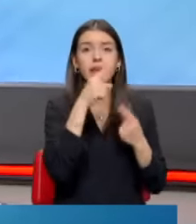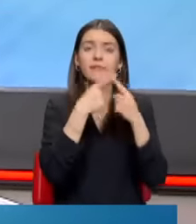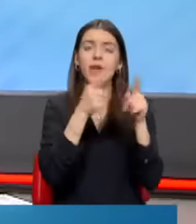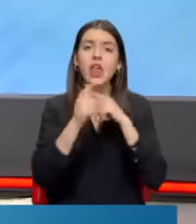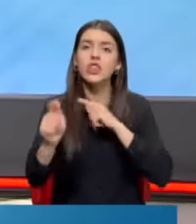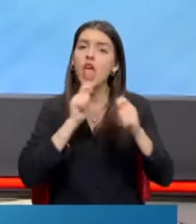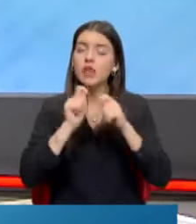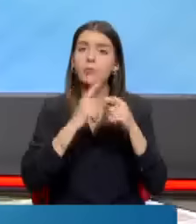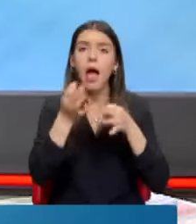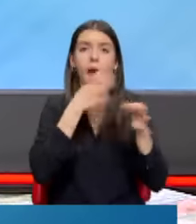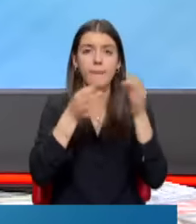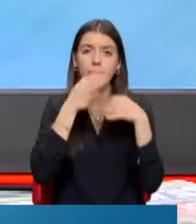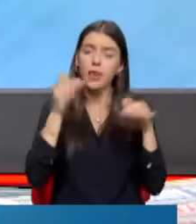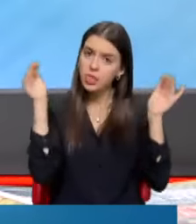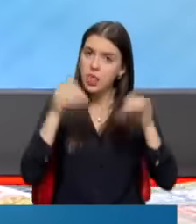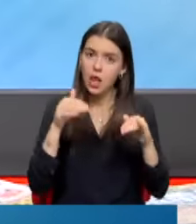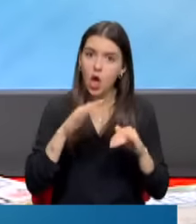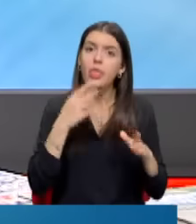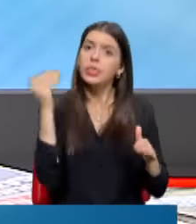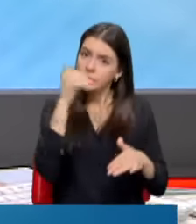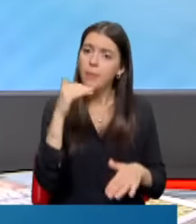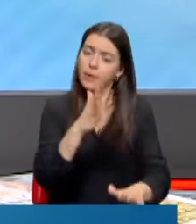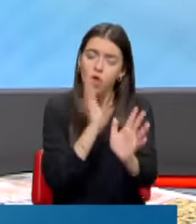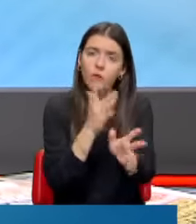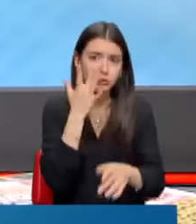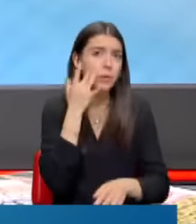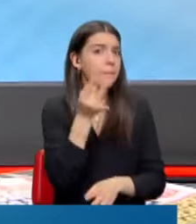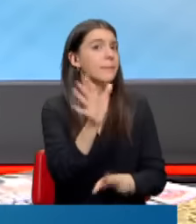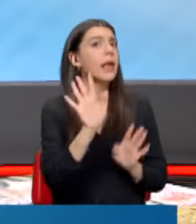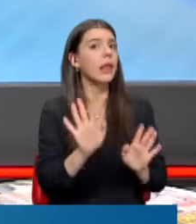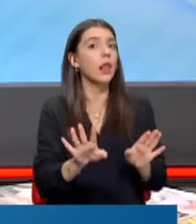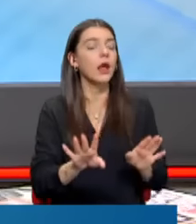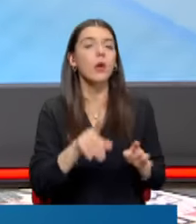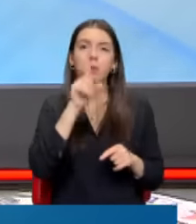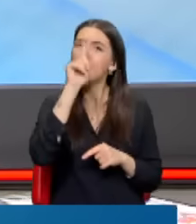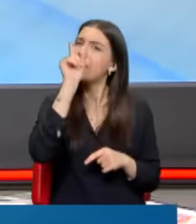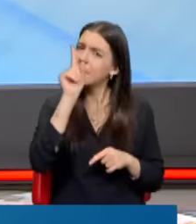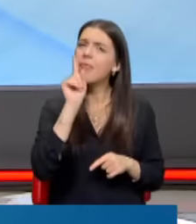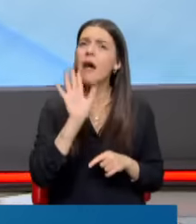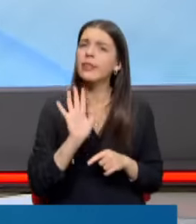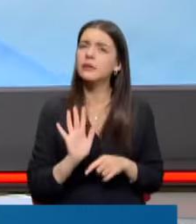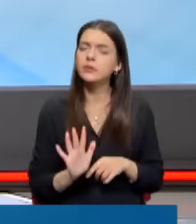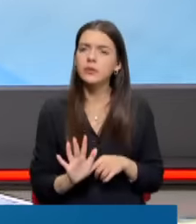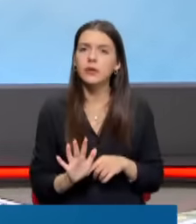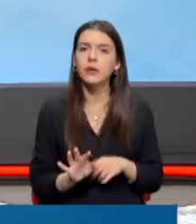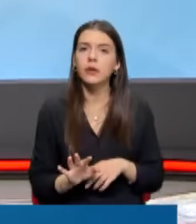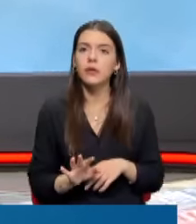tartışmaların haberleri geliyor, gelmeye de devam edeceğe benziyor. Onlardan bir tanesi de